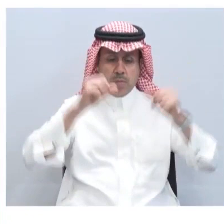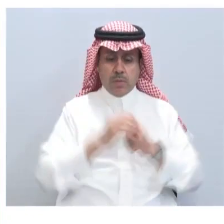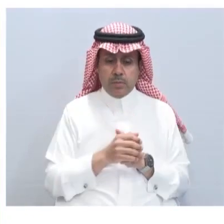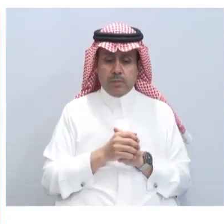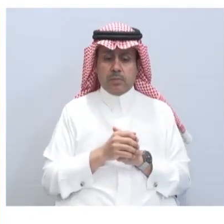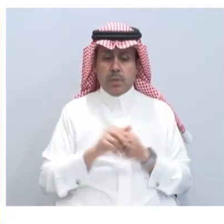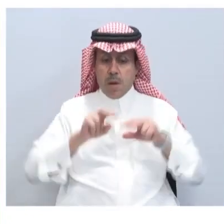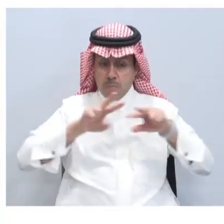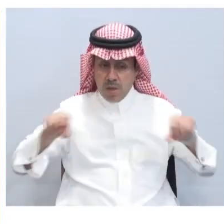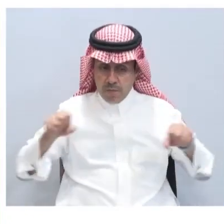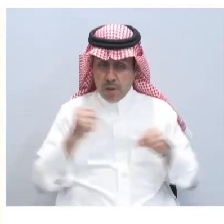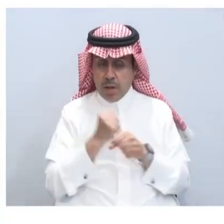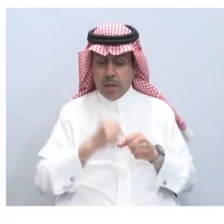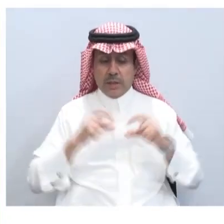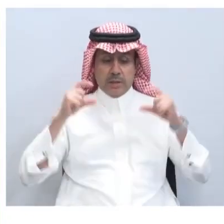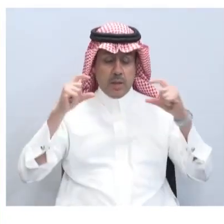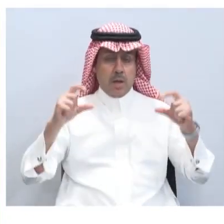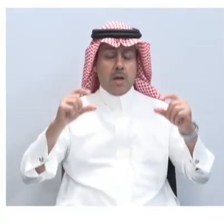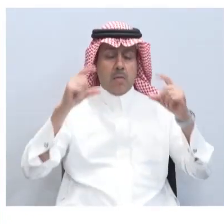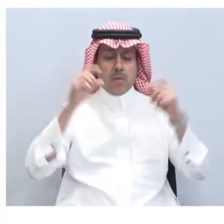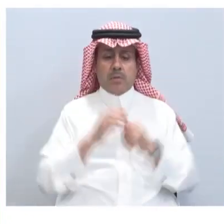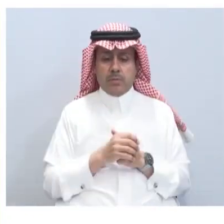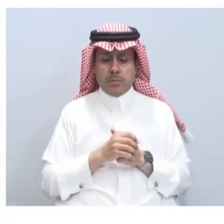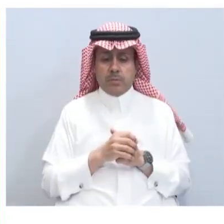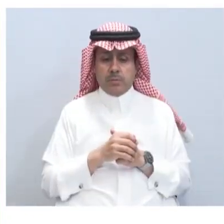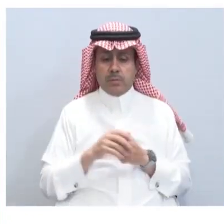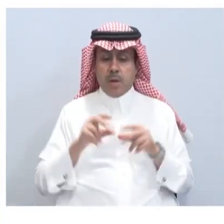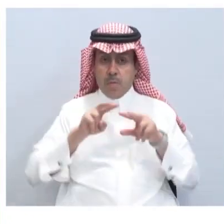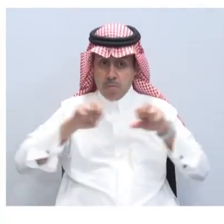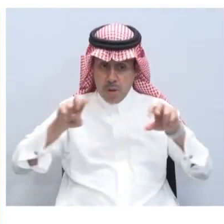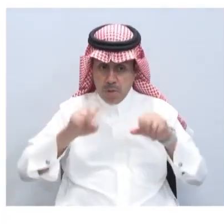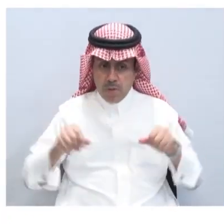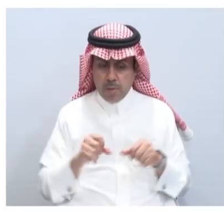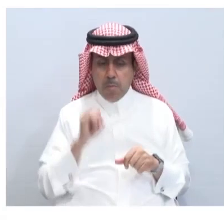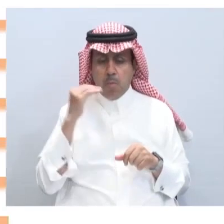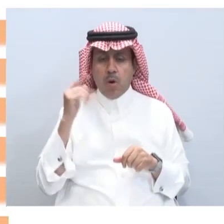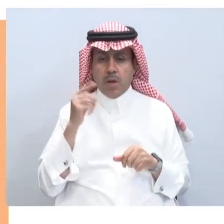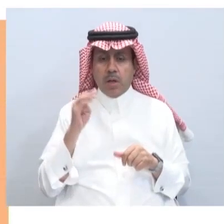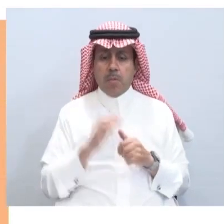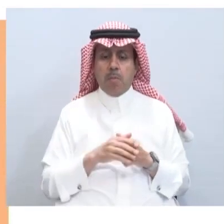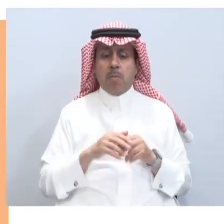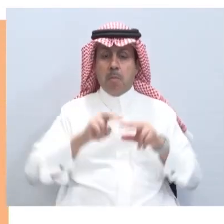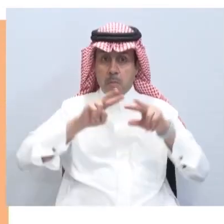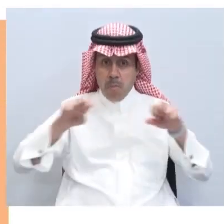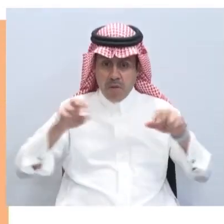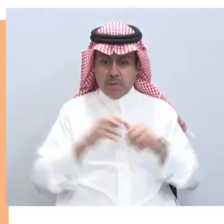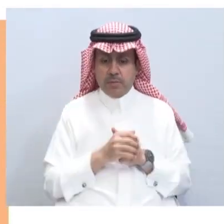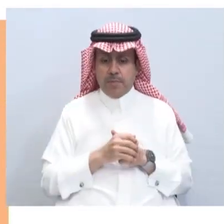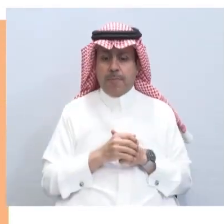وايضا البحث من خلال الادله الموضوعيه والبحث من خلال محركات البحث